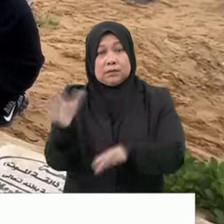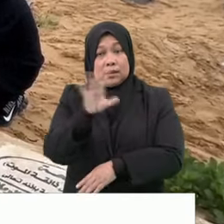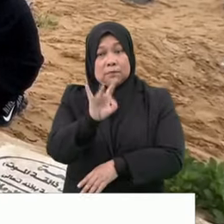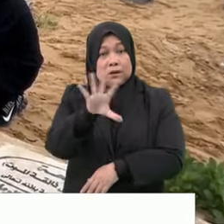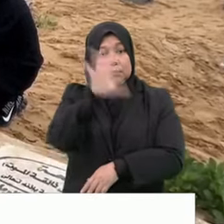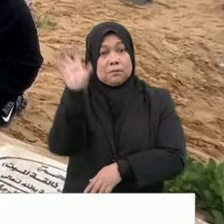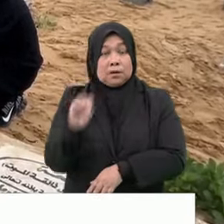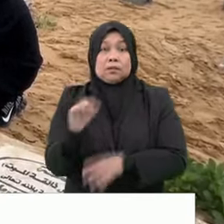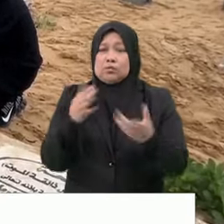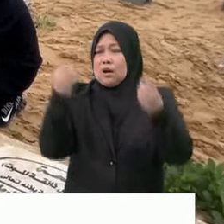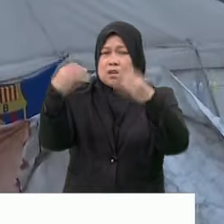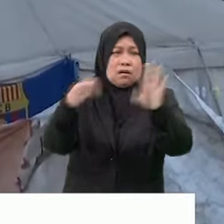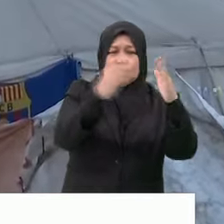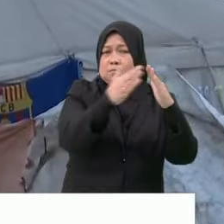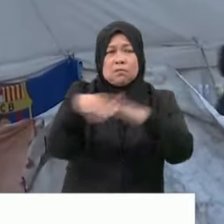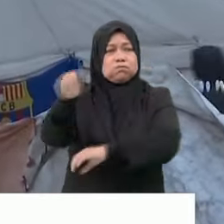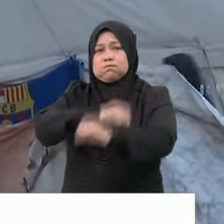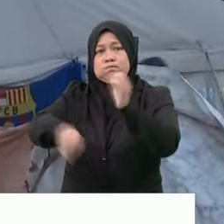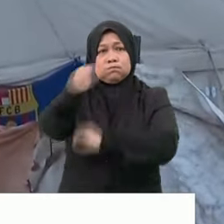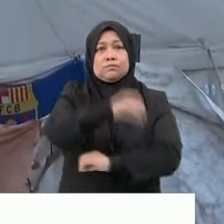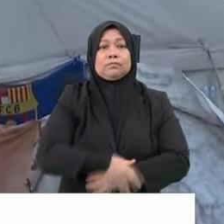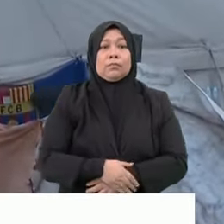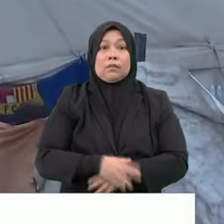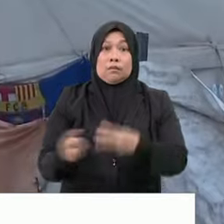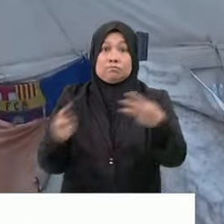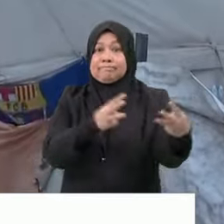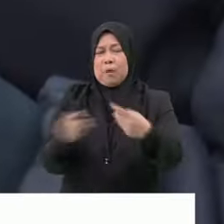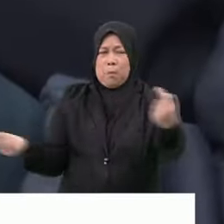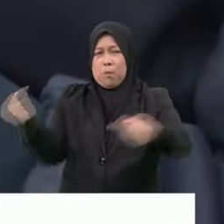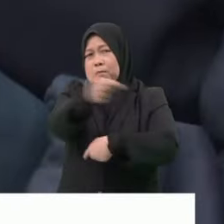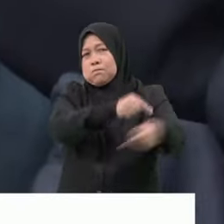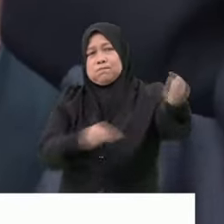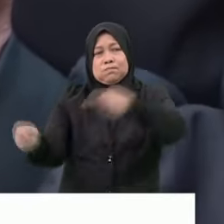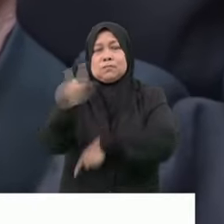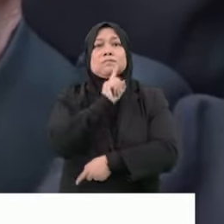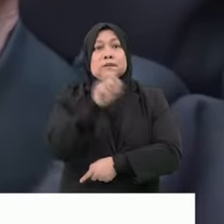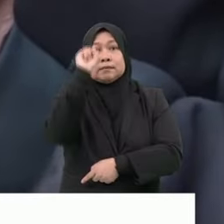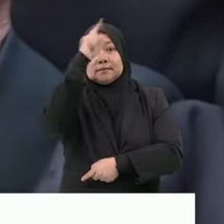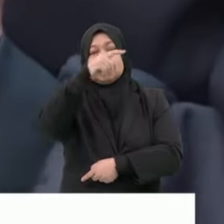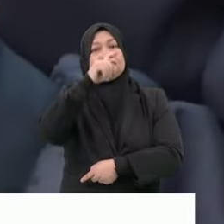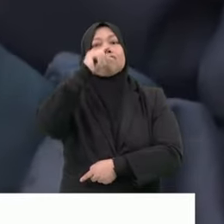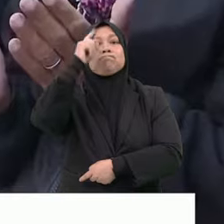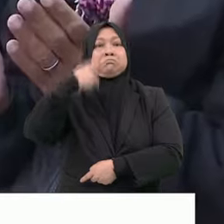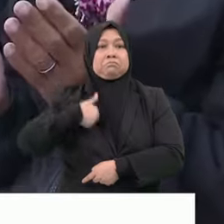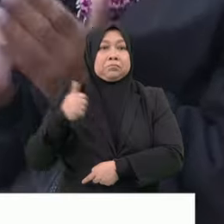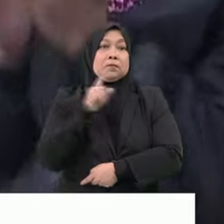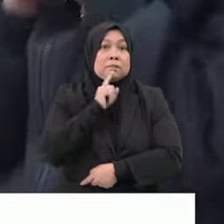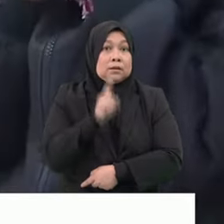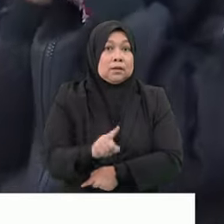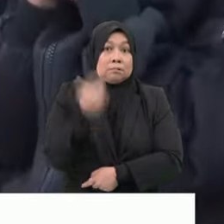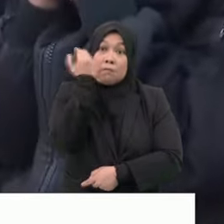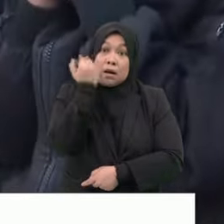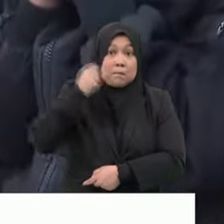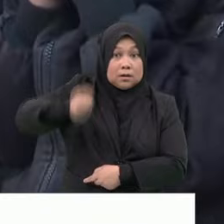% penduduk telah kehilangan tempat tinggal. Serangan bertalik arus itu juga menunjukkan sikap bongkar Israel. Biarpun Mahkamah